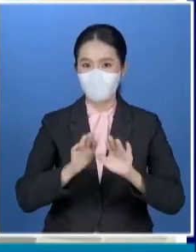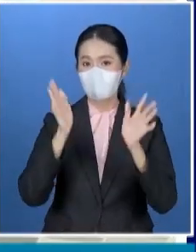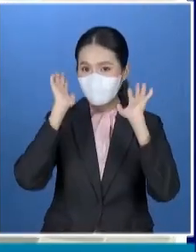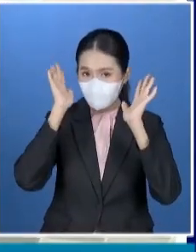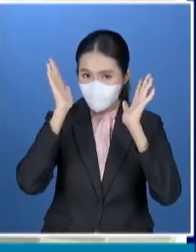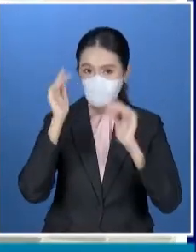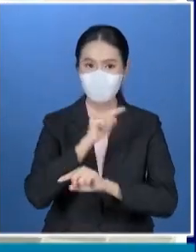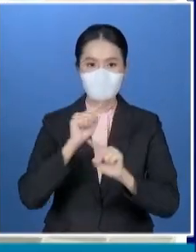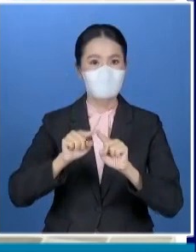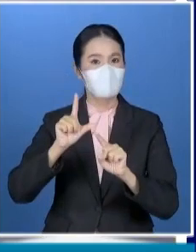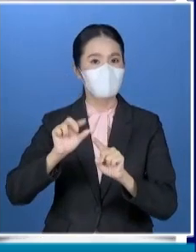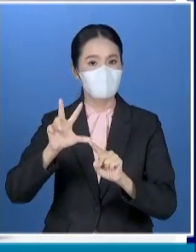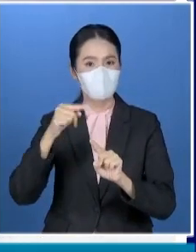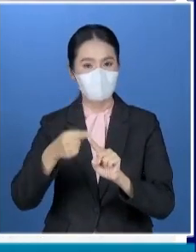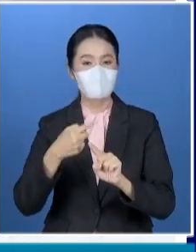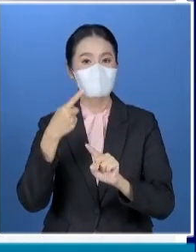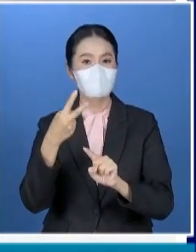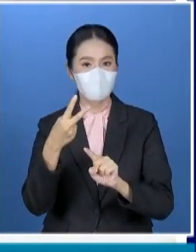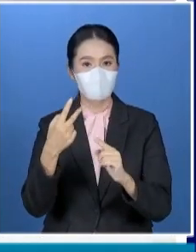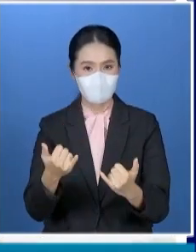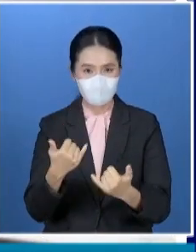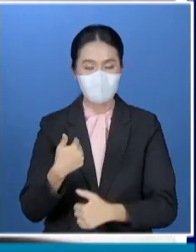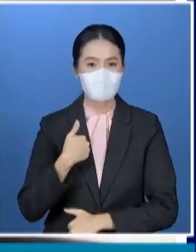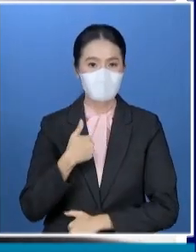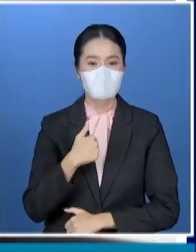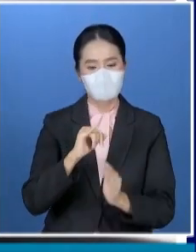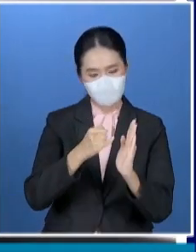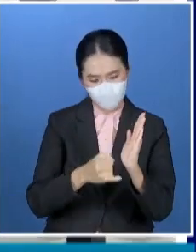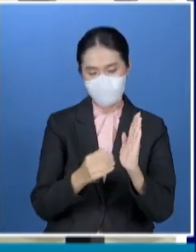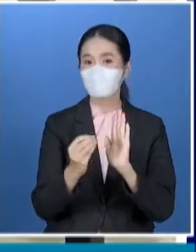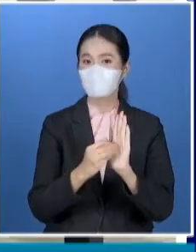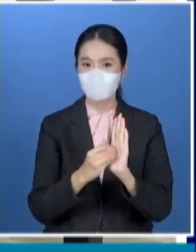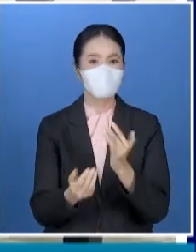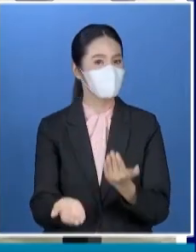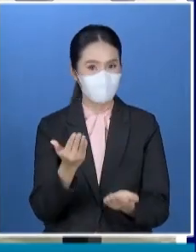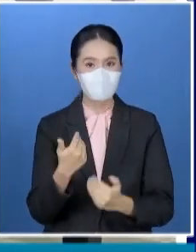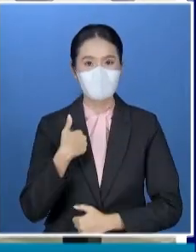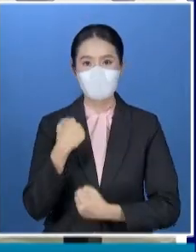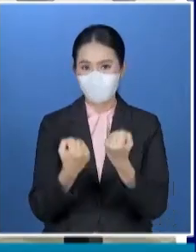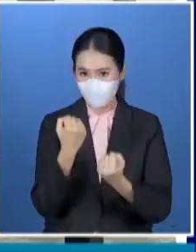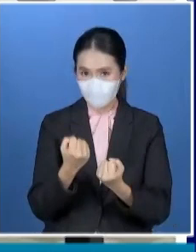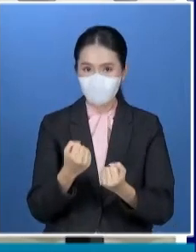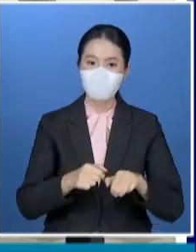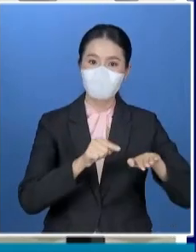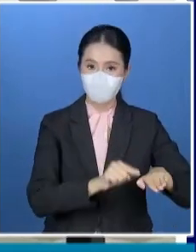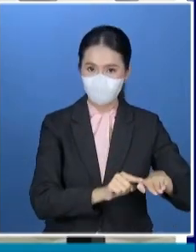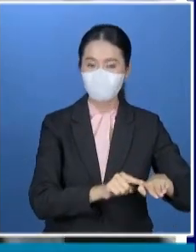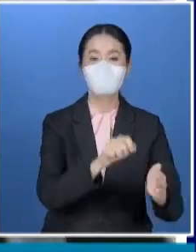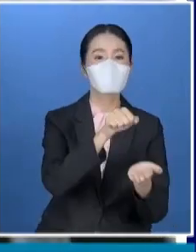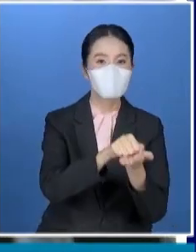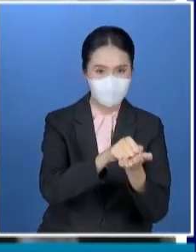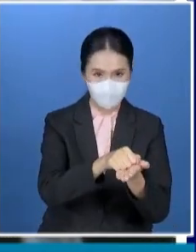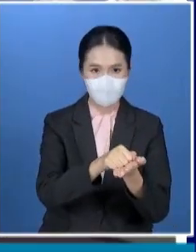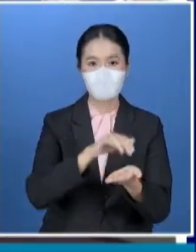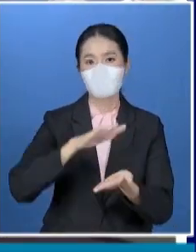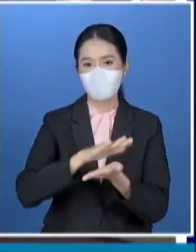สัมพันธ์นิดนึงในวันที่23กุมภาพันธ์นี้นะคะคือต่างจังหวัดหรือว่าในกรุงเทพก็ได้นะคะจะมีรถโมบายไปจอดให้บริการอยู่